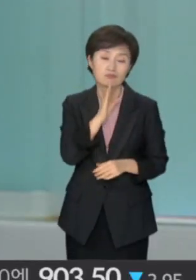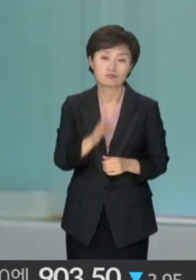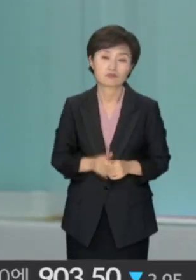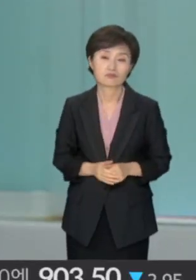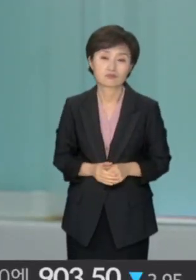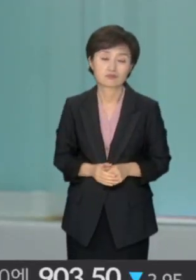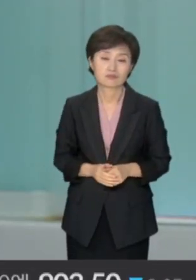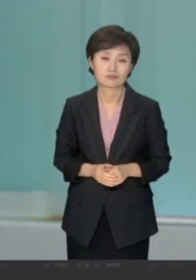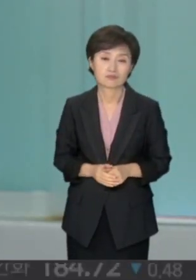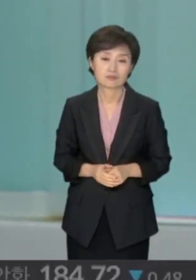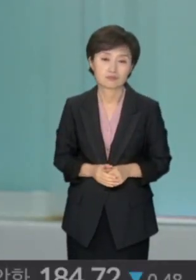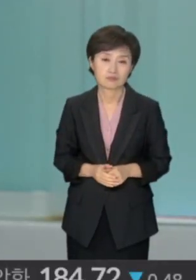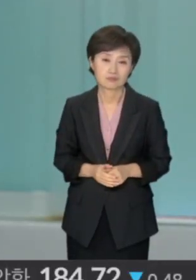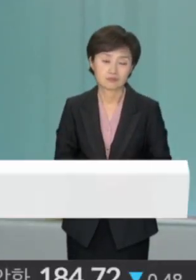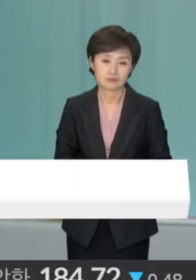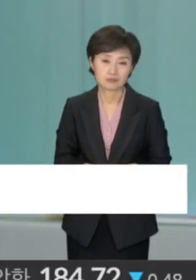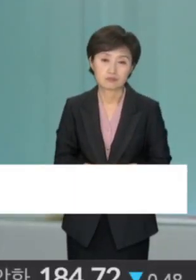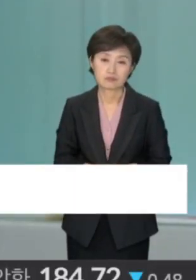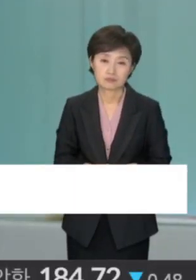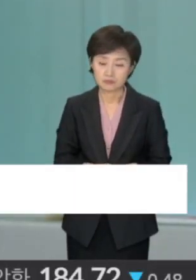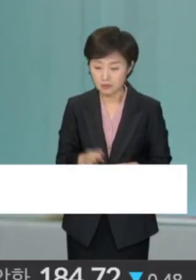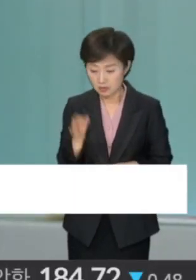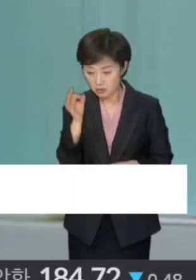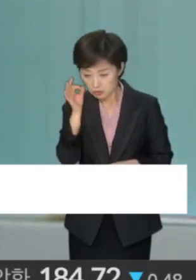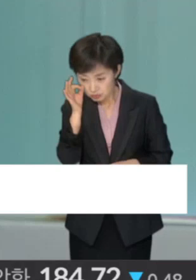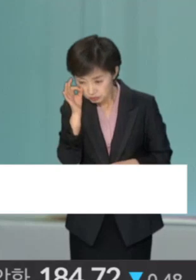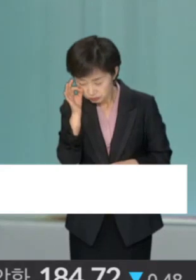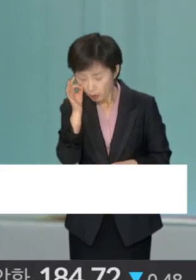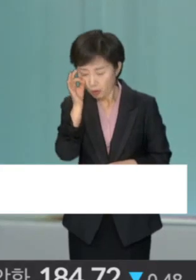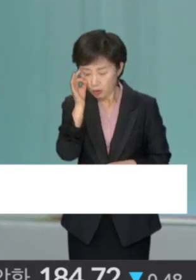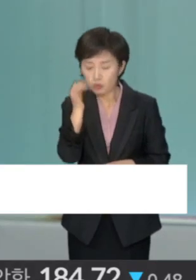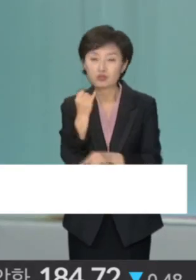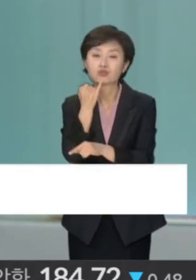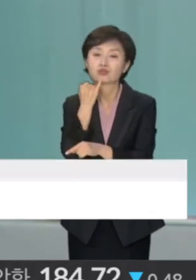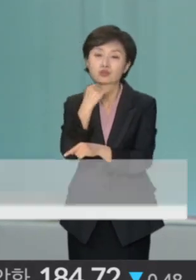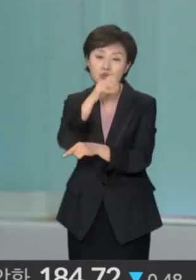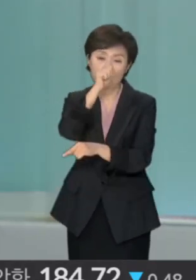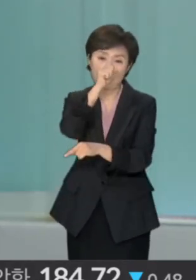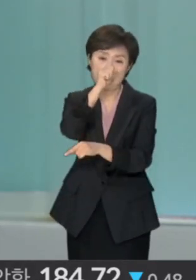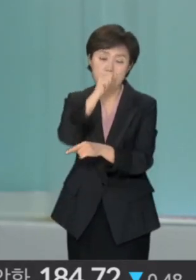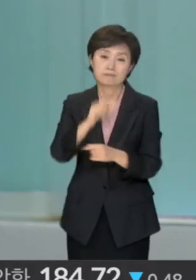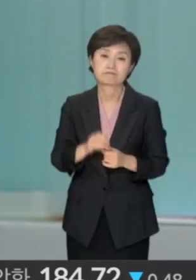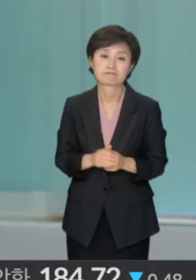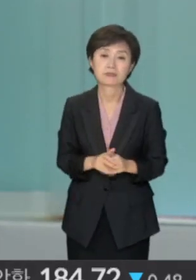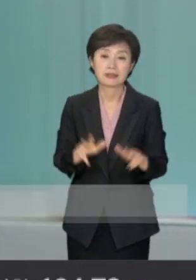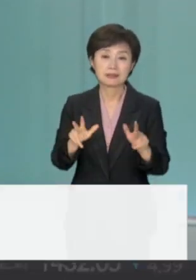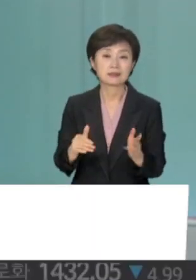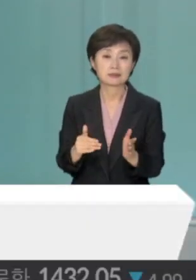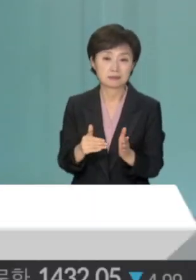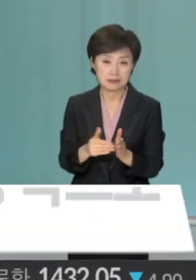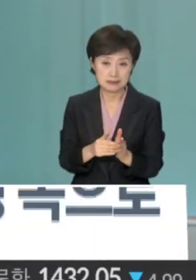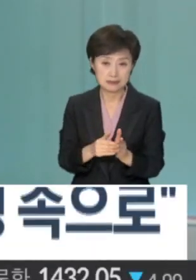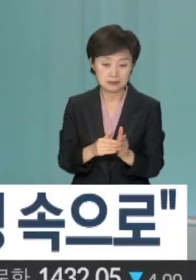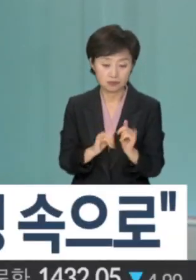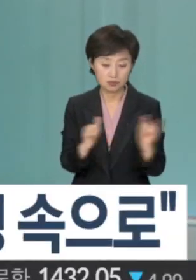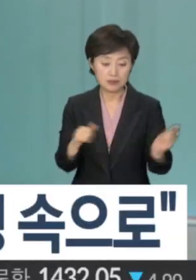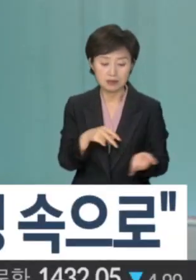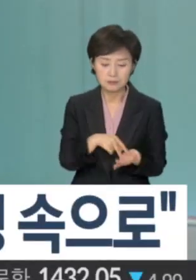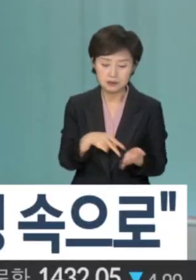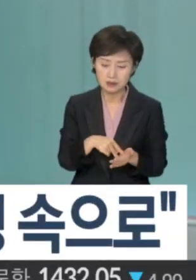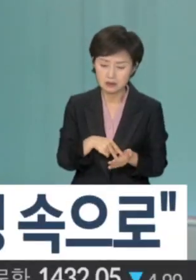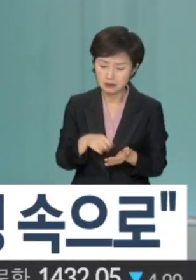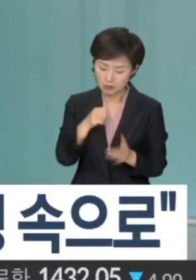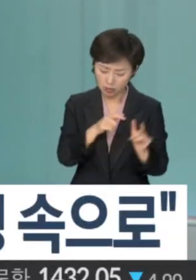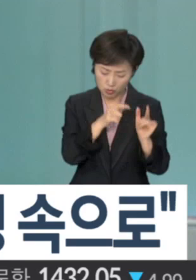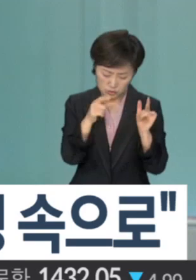보여지고요. 정말 뭐 된장을 꼭 찍어봐야지 짜다 이렇게 합니까? 사실 그동안에 정말 국민들은 먹고 살기